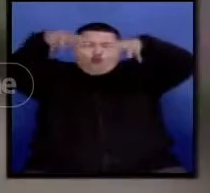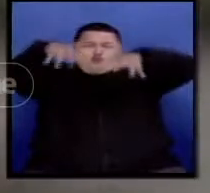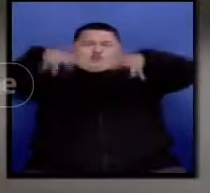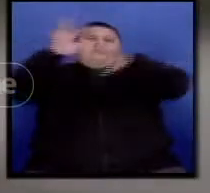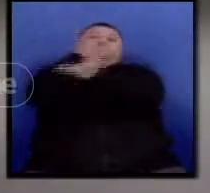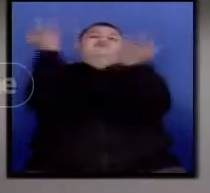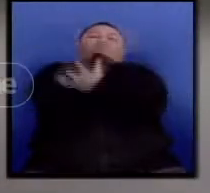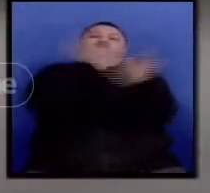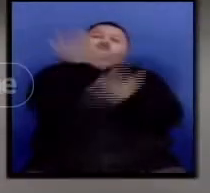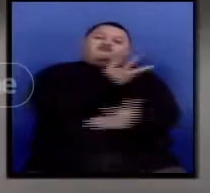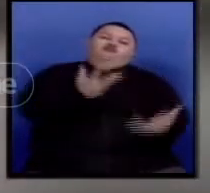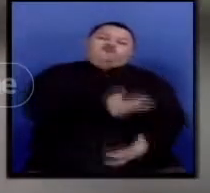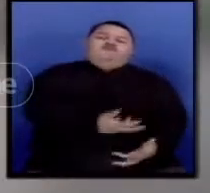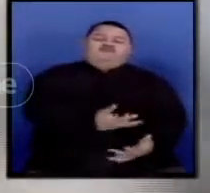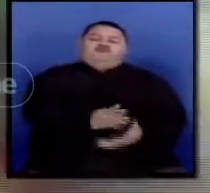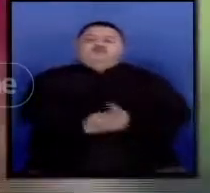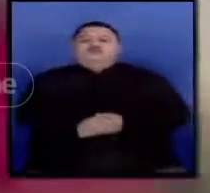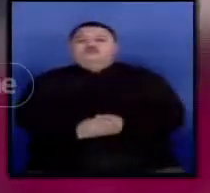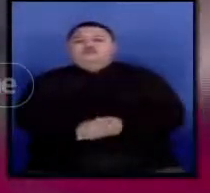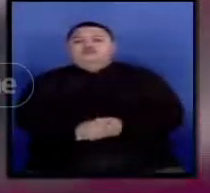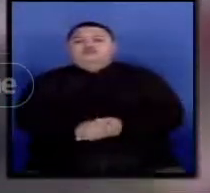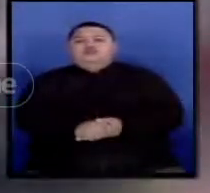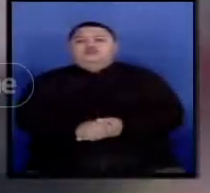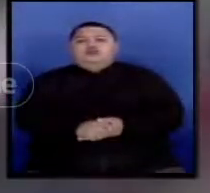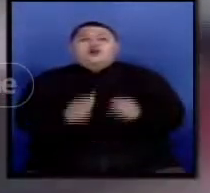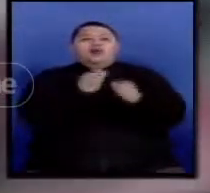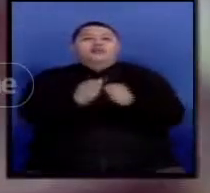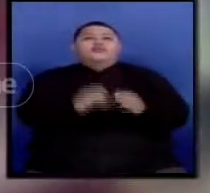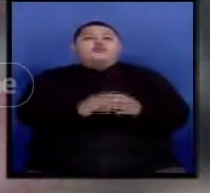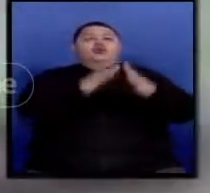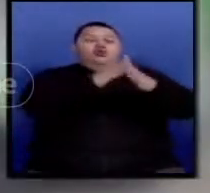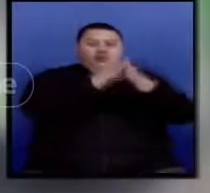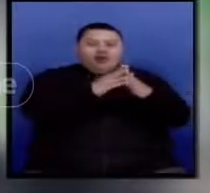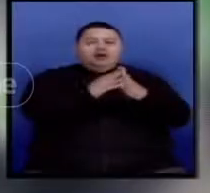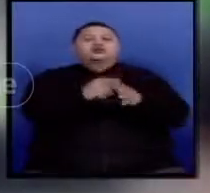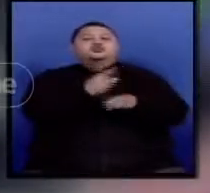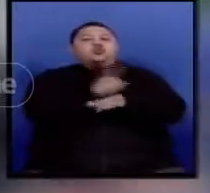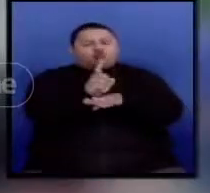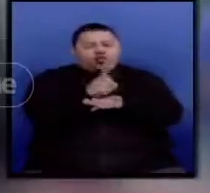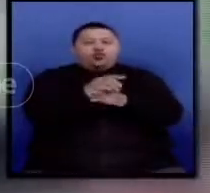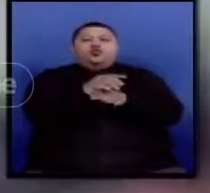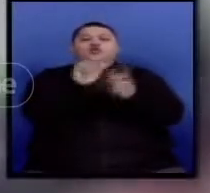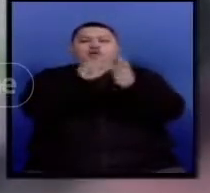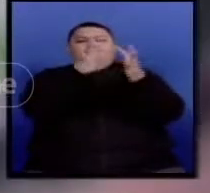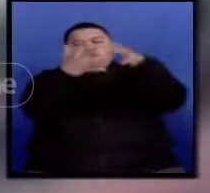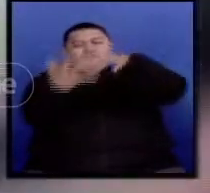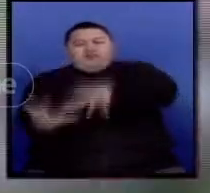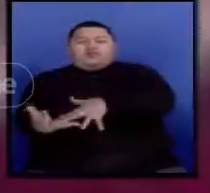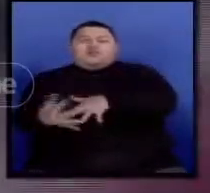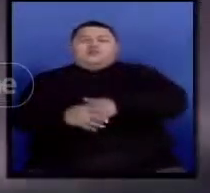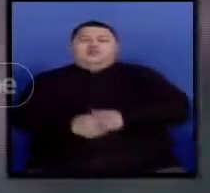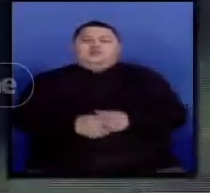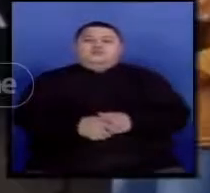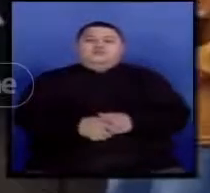puting beliung. Pusaran angin kemudian merusak warung miliknya, kerusakan terutama pada bagian atap warung dan juga